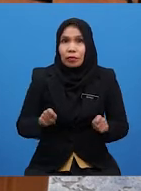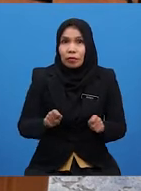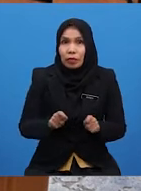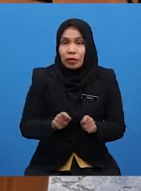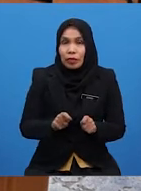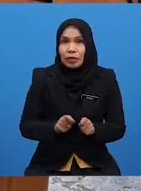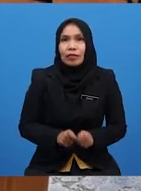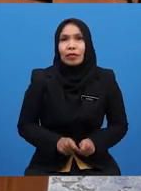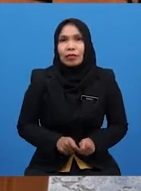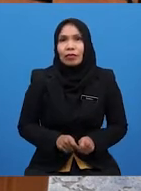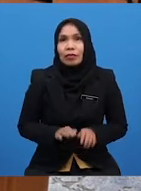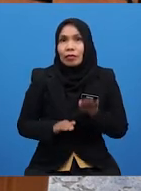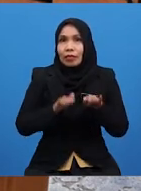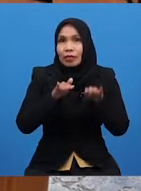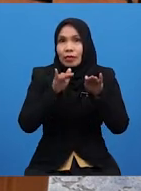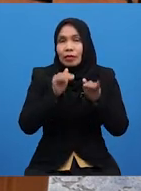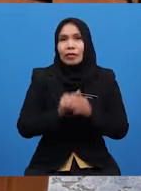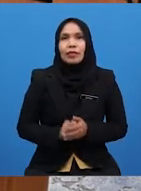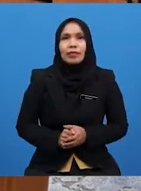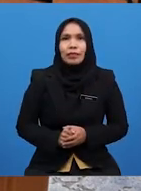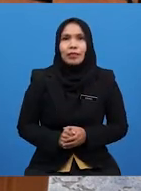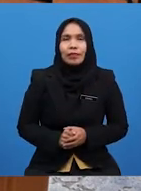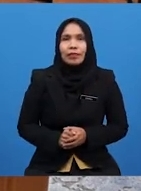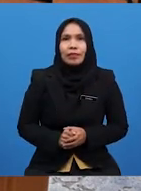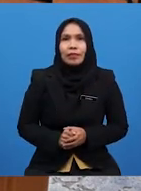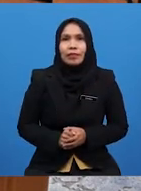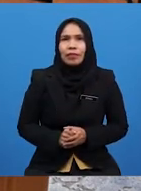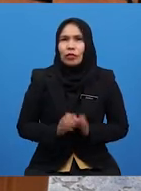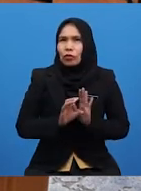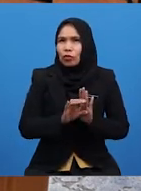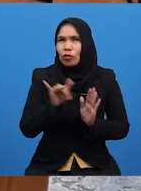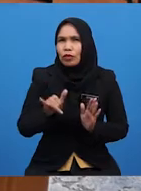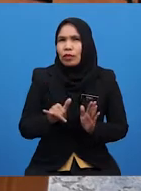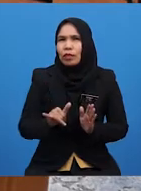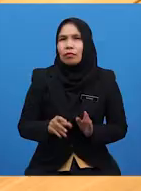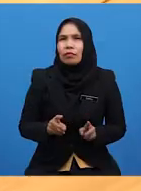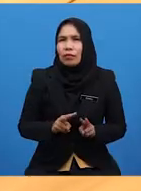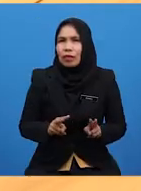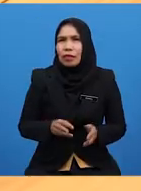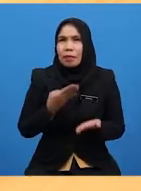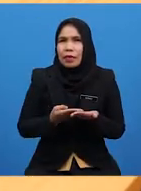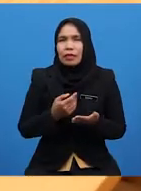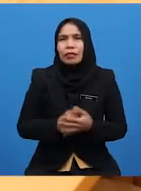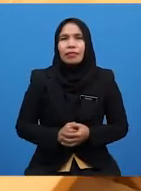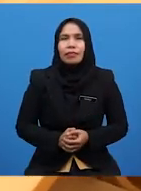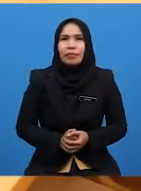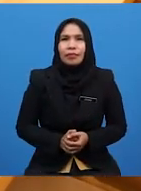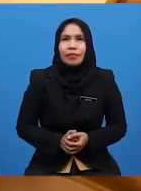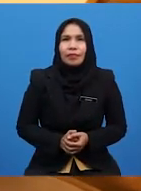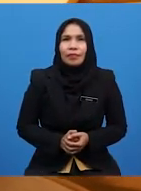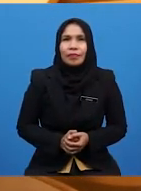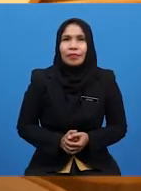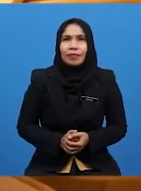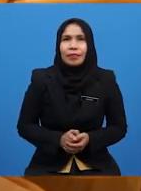yang merupakan contoh yang sangat baik dari segi keseimbangan real Oke